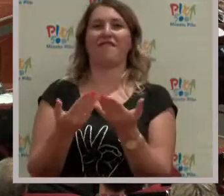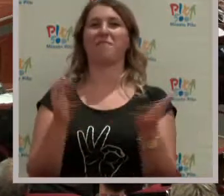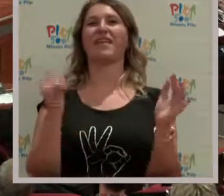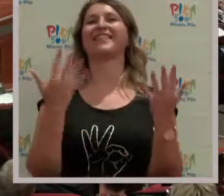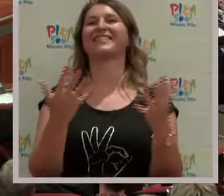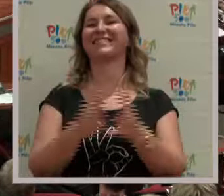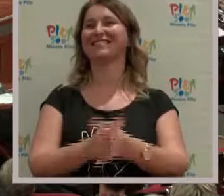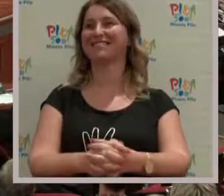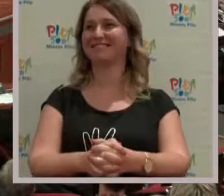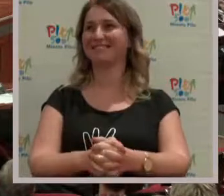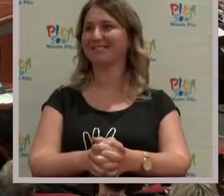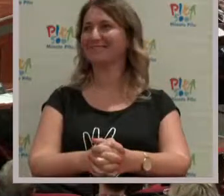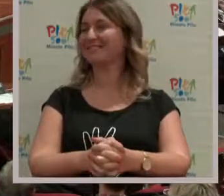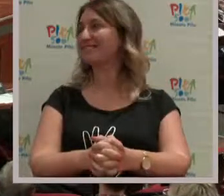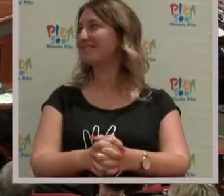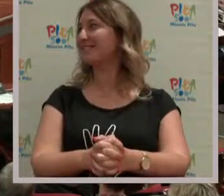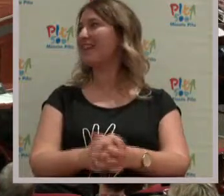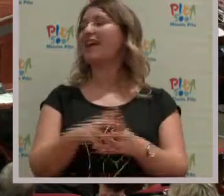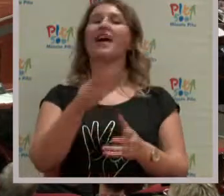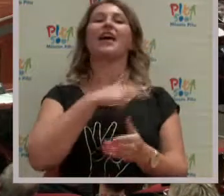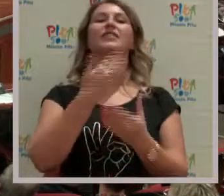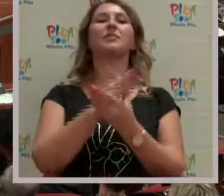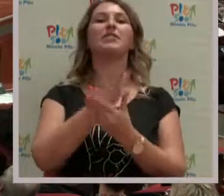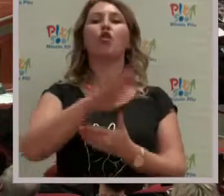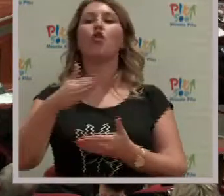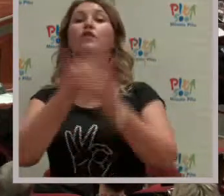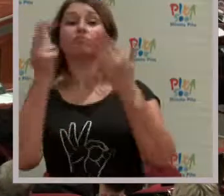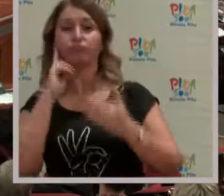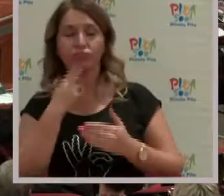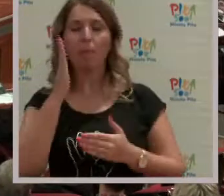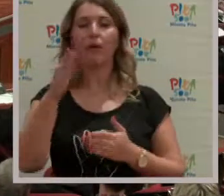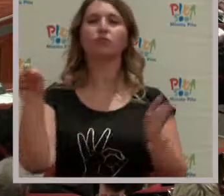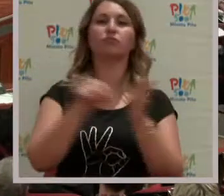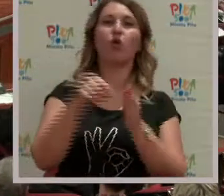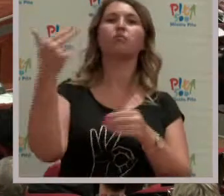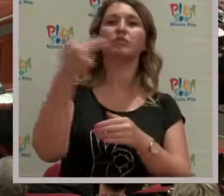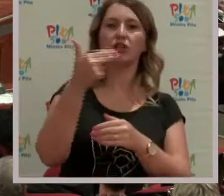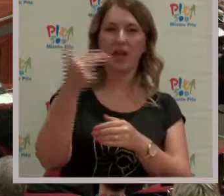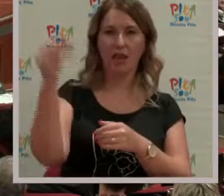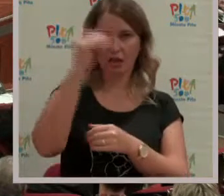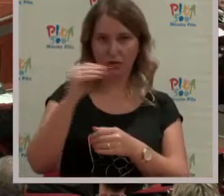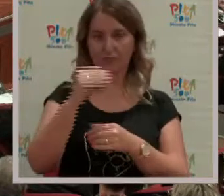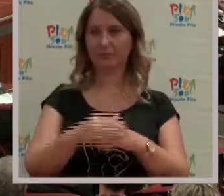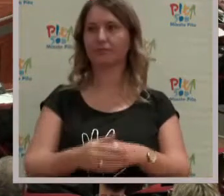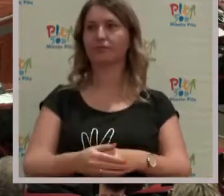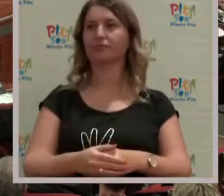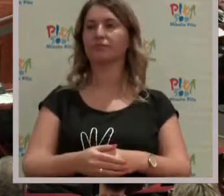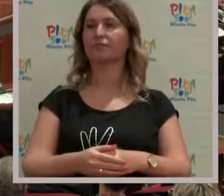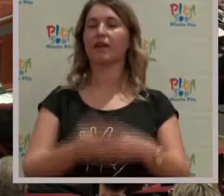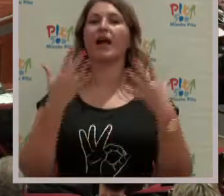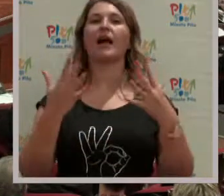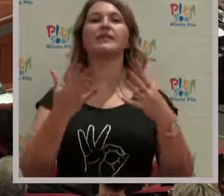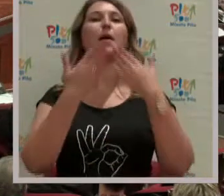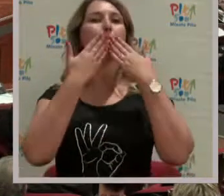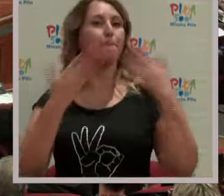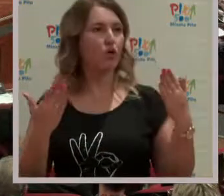Szanowni Państwo, choć nasze obchody Międzynarodowego Dnia Głuchych trwać będą jeszcze do niedzieli, to korzystając z okazji pragnę serdecznie podziękować za